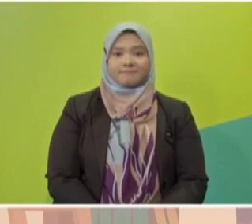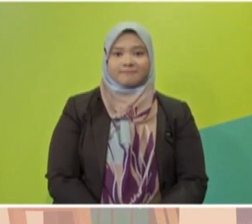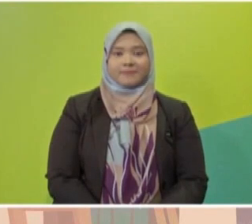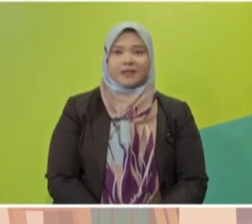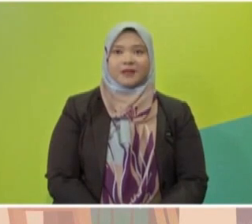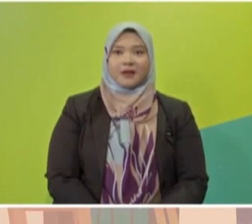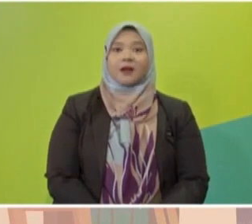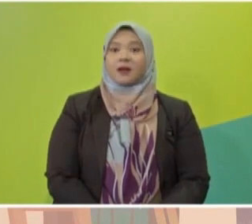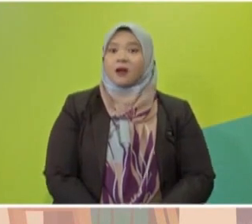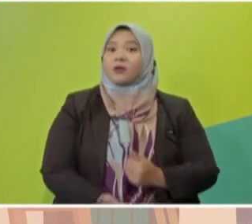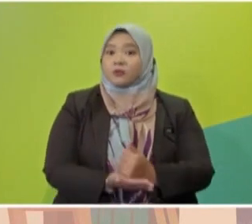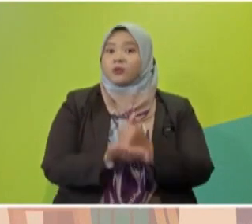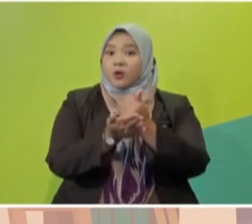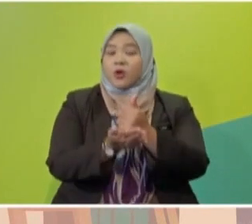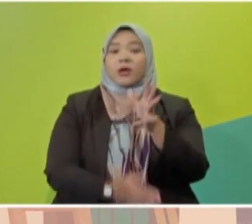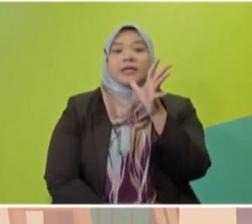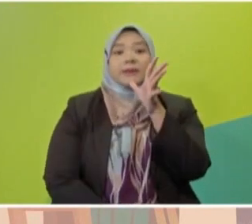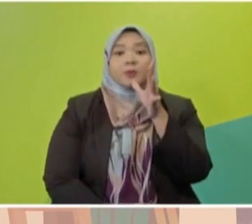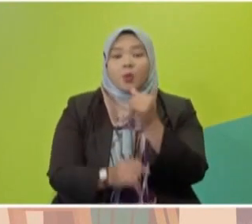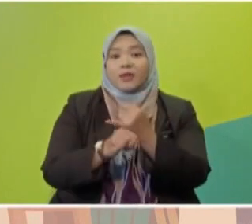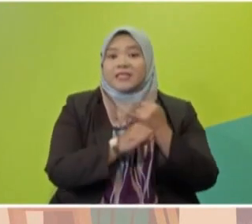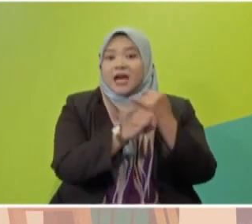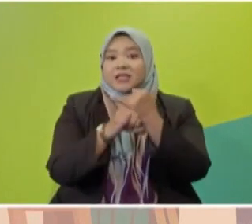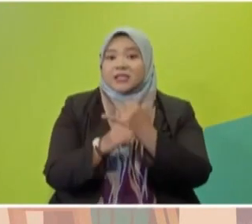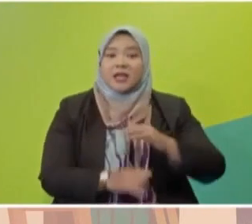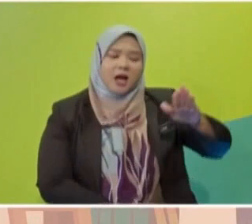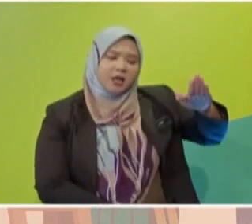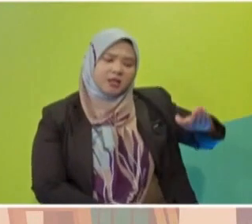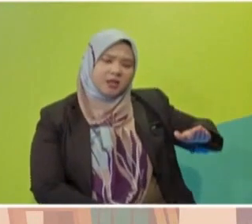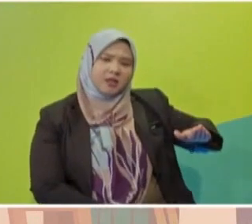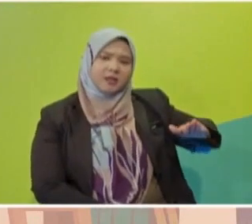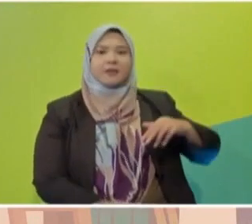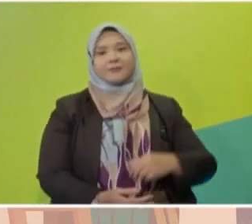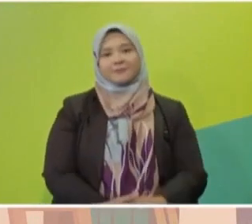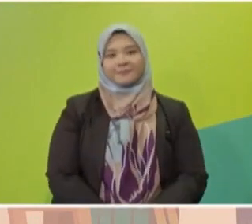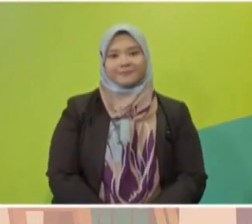Menolong ibu menjaga adik. Menolong ibu menjaga adik.